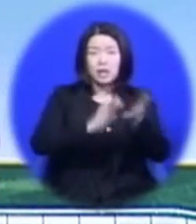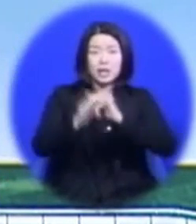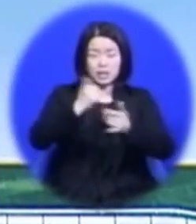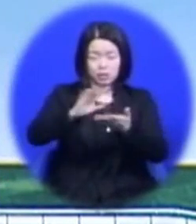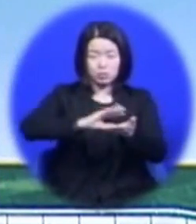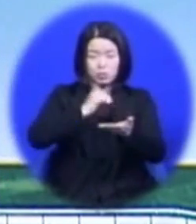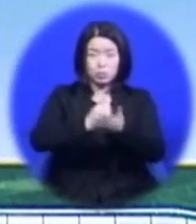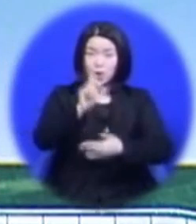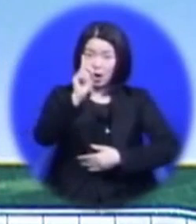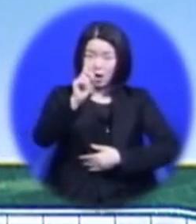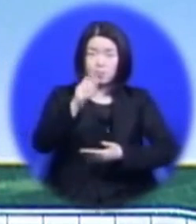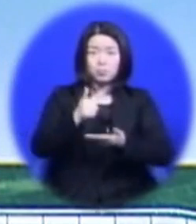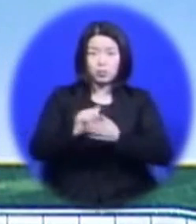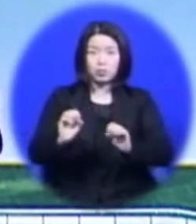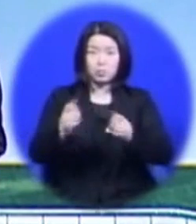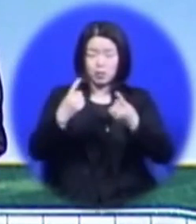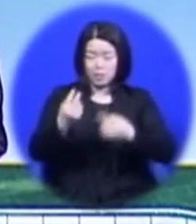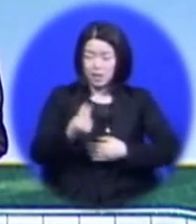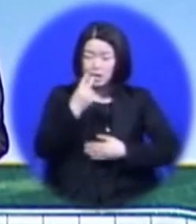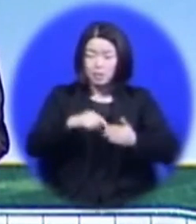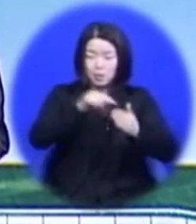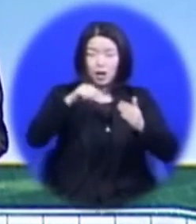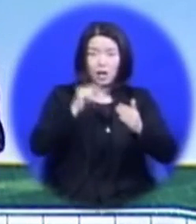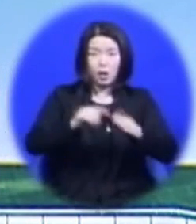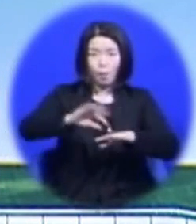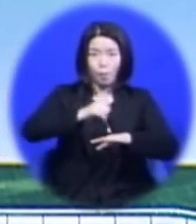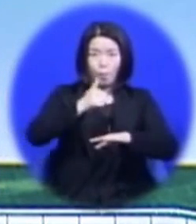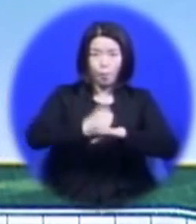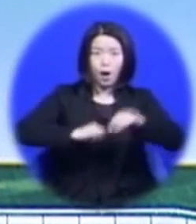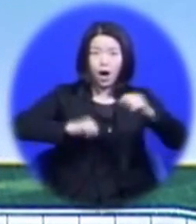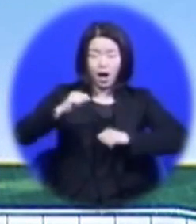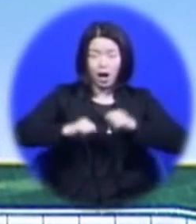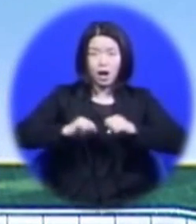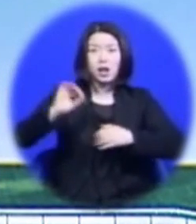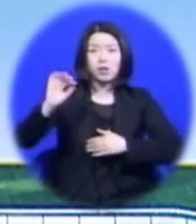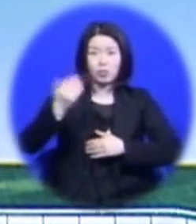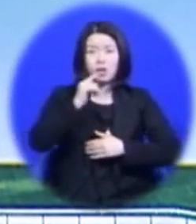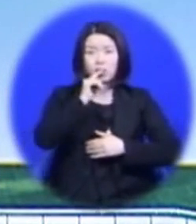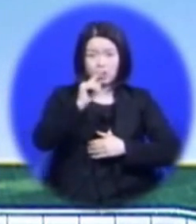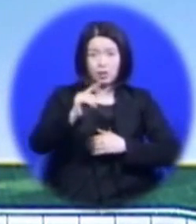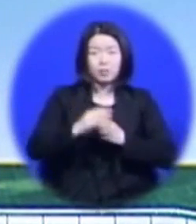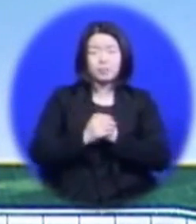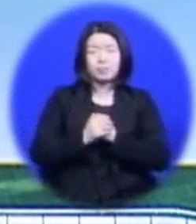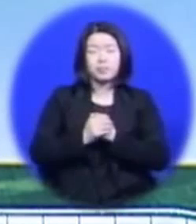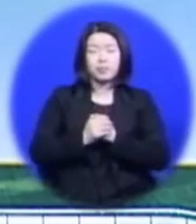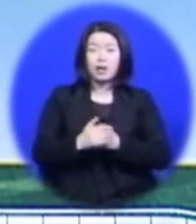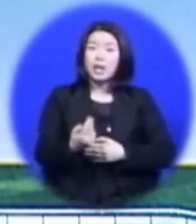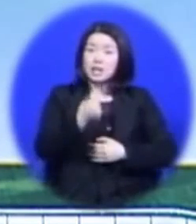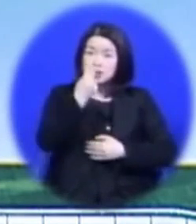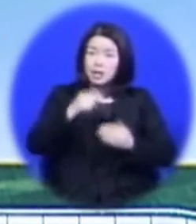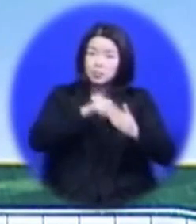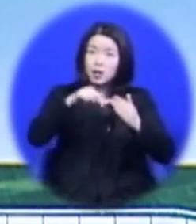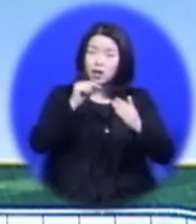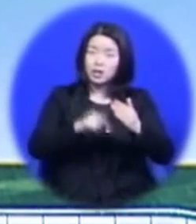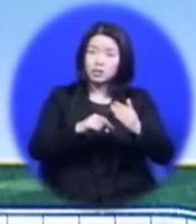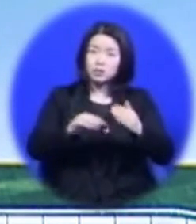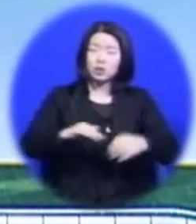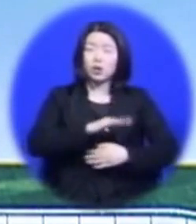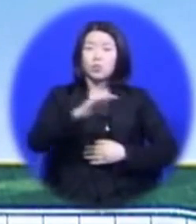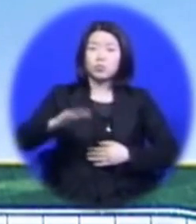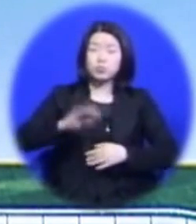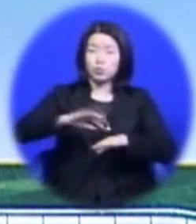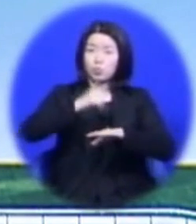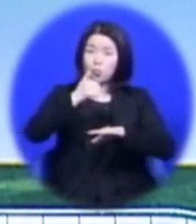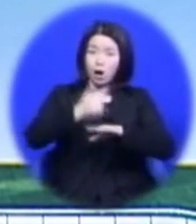말미암아 생명 안에서 왕노릇하게 되리라. 생명 안에서 우리가 왕노릇하게